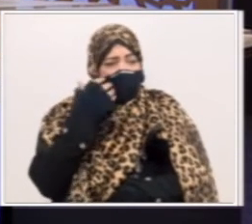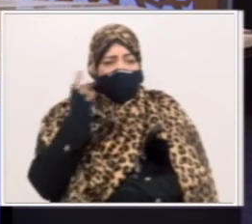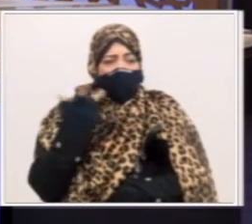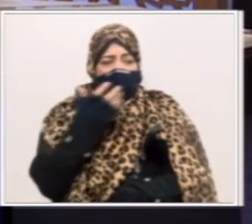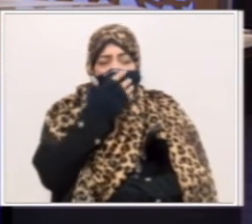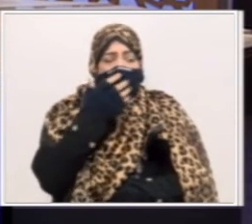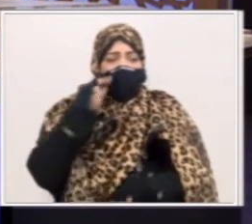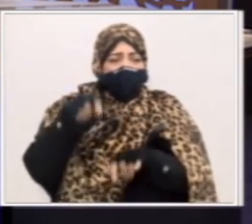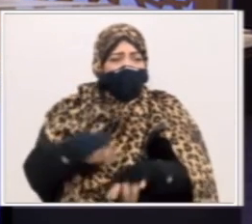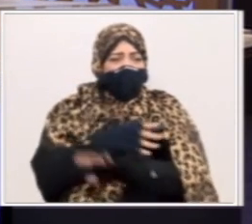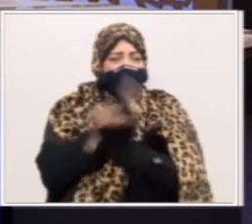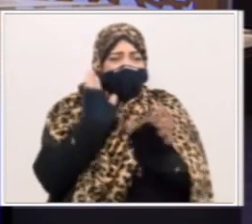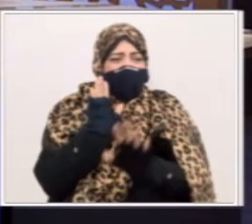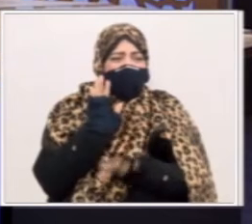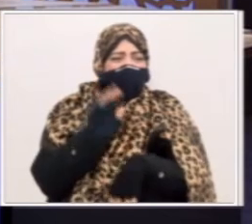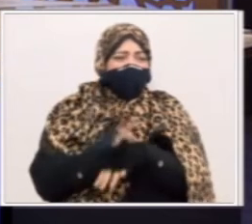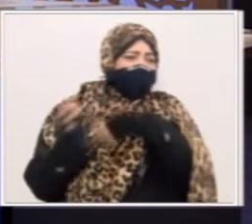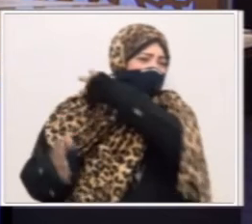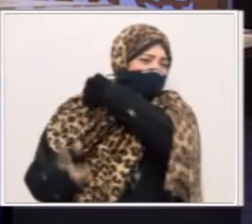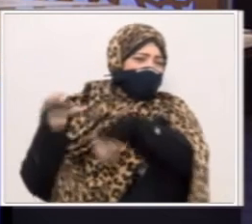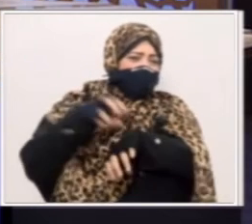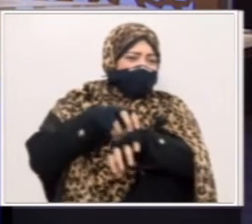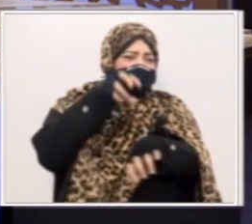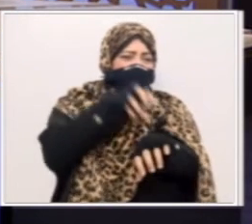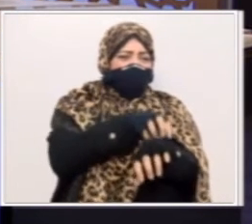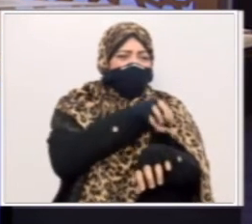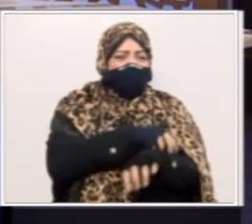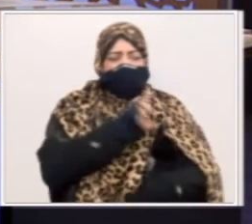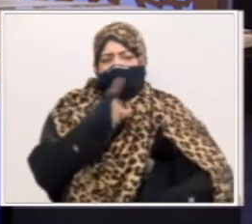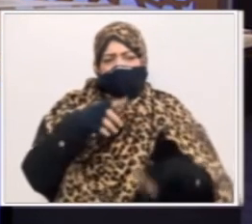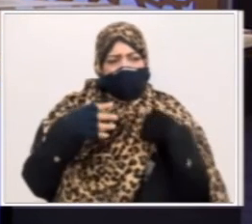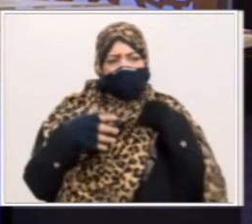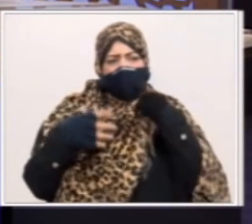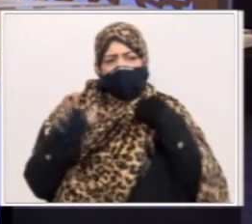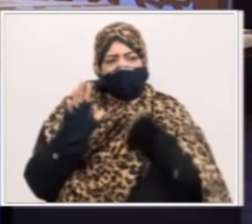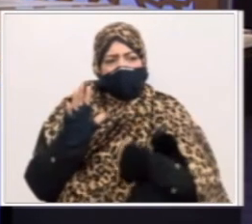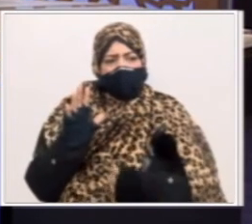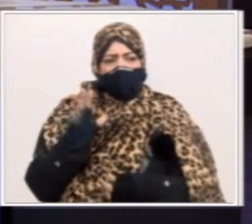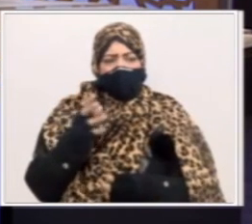لا، الحجامة لا تفطر الصائم، لا تضر الصائم،